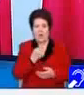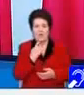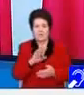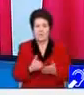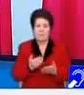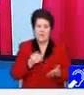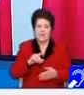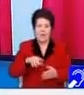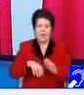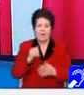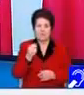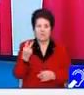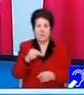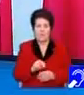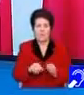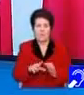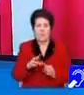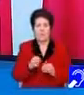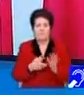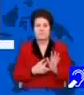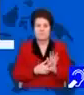la alegerile din 2018.